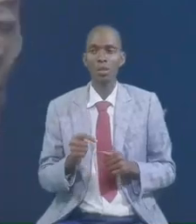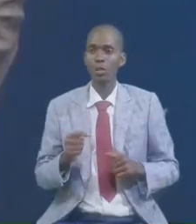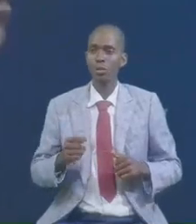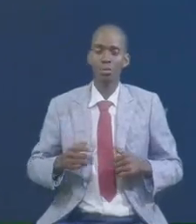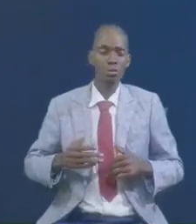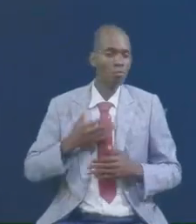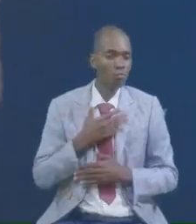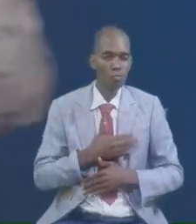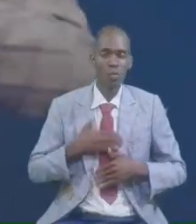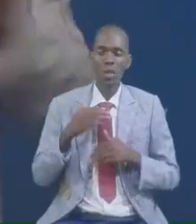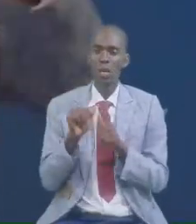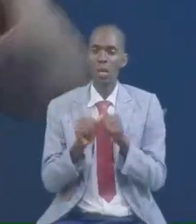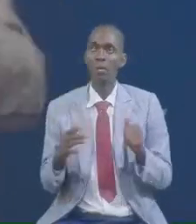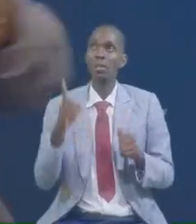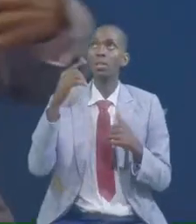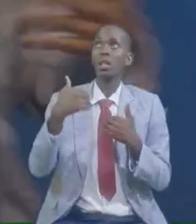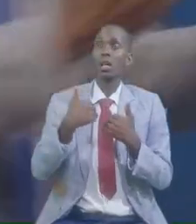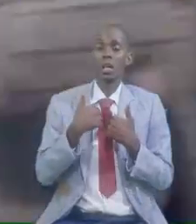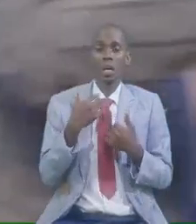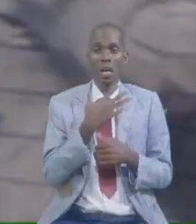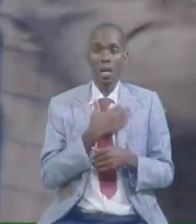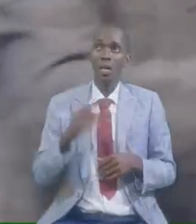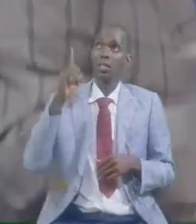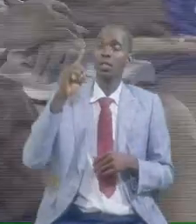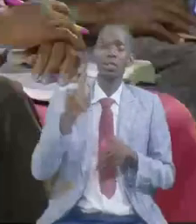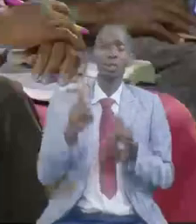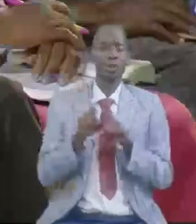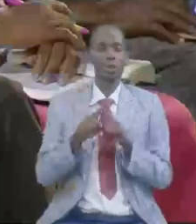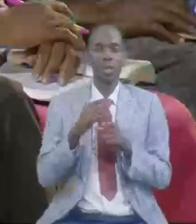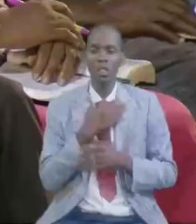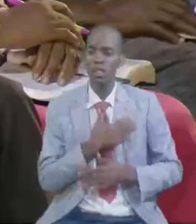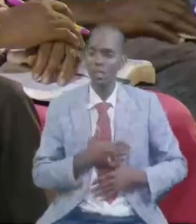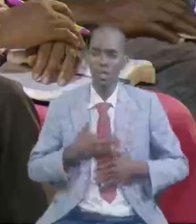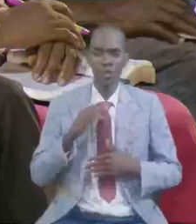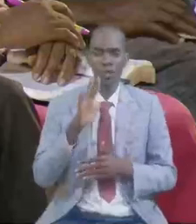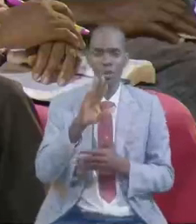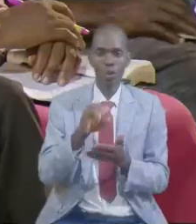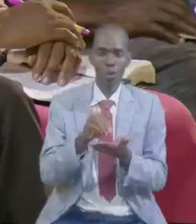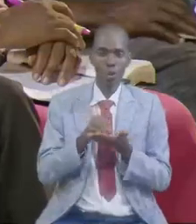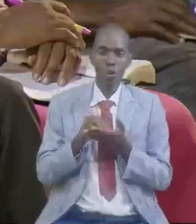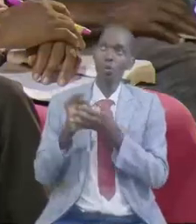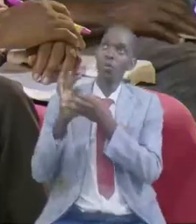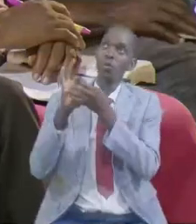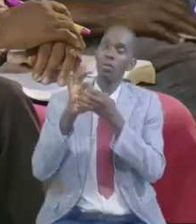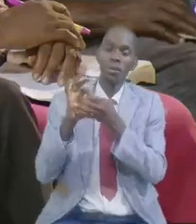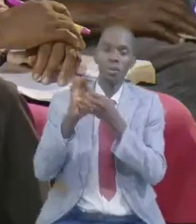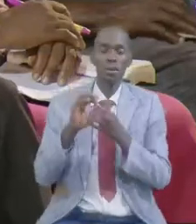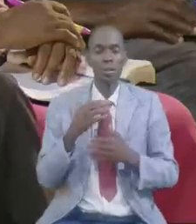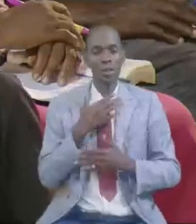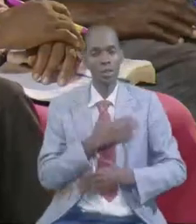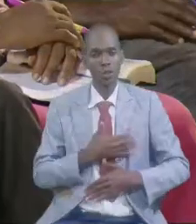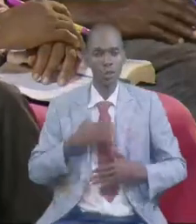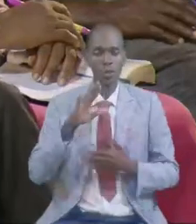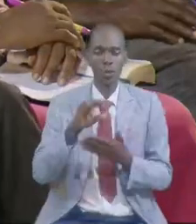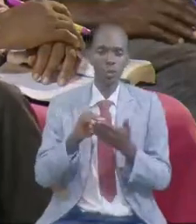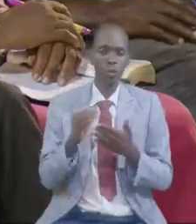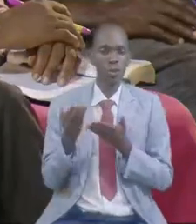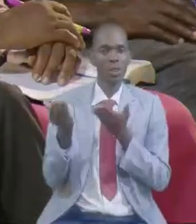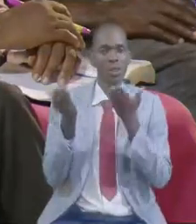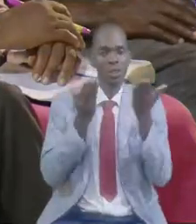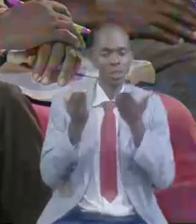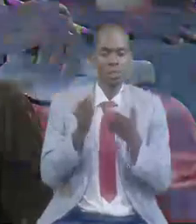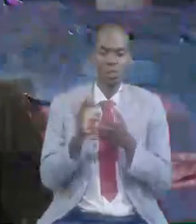jouir de tout ce qu'il a, et lui aussi jouir, il jouit de ta communion, il jouit de ton